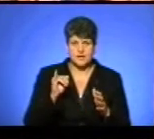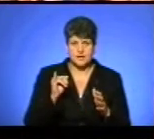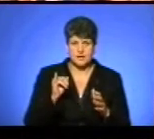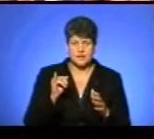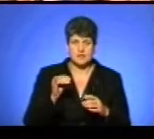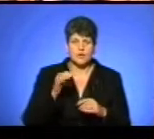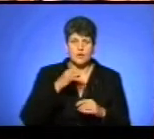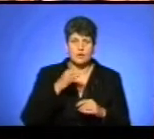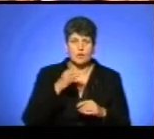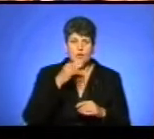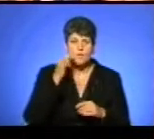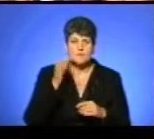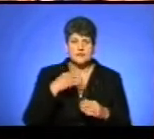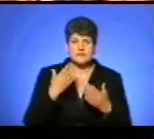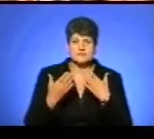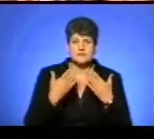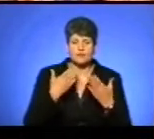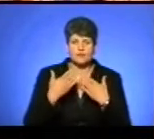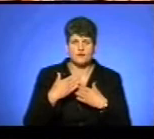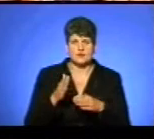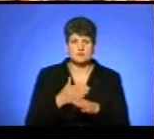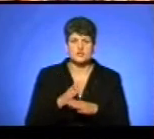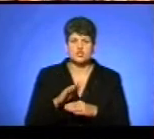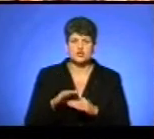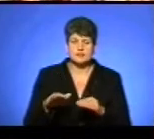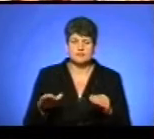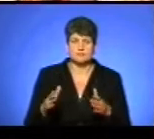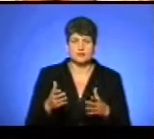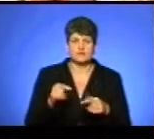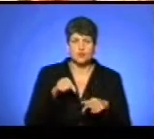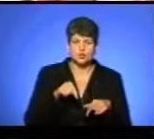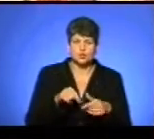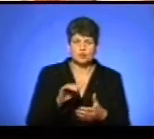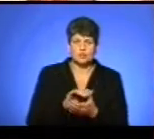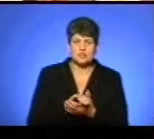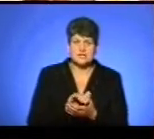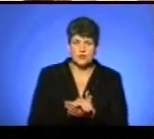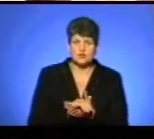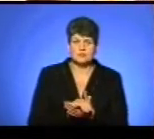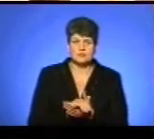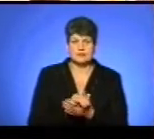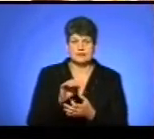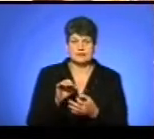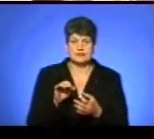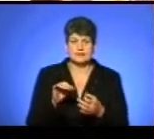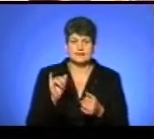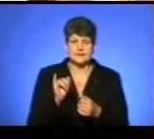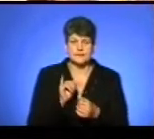компетентність спілкування між дітьми, між собою, тому що вони тут познайомилися, зайвий раз вони